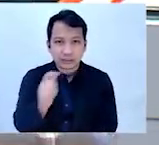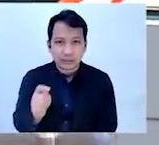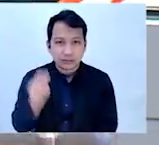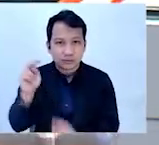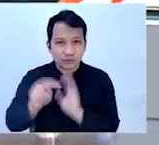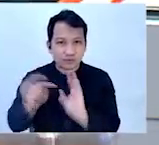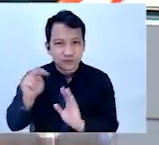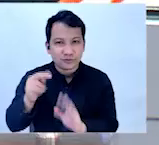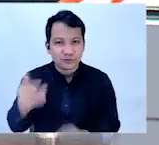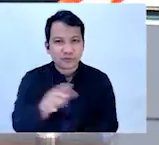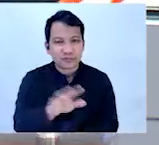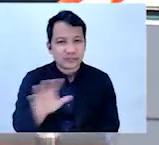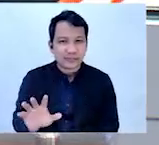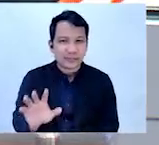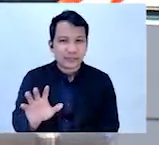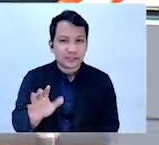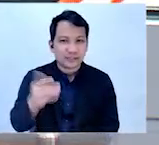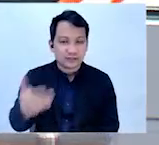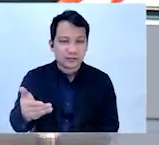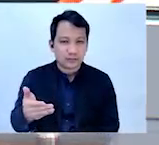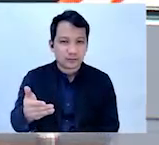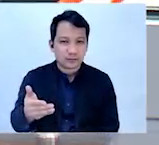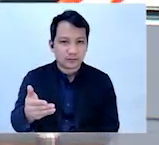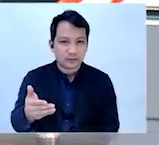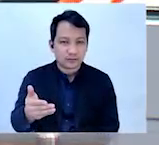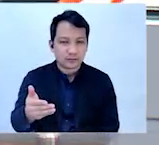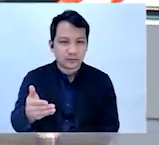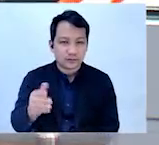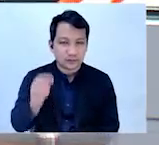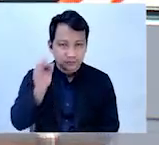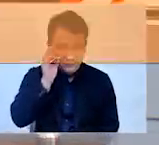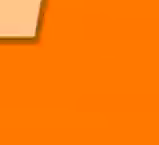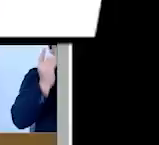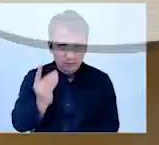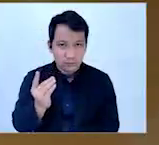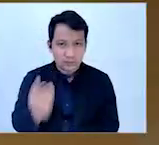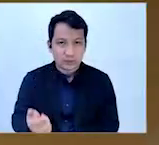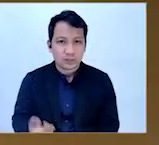at iba pang Frontline News Abroad sa report ni Faith Del Mundo.